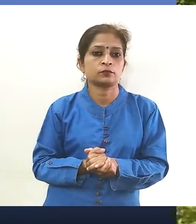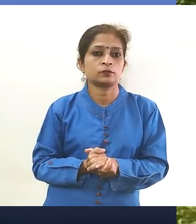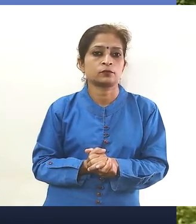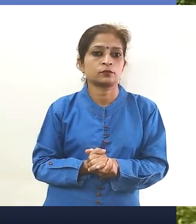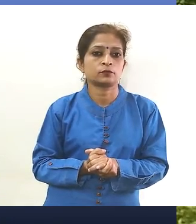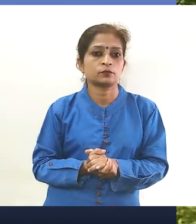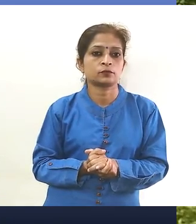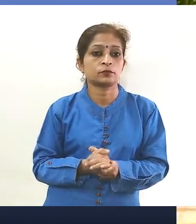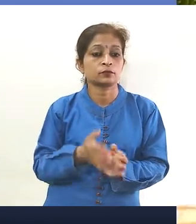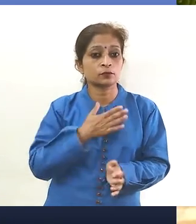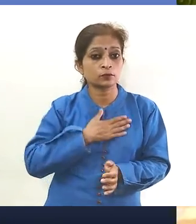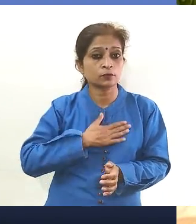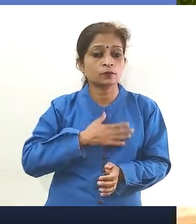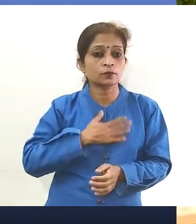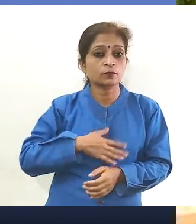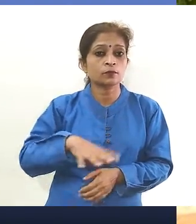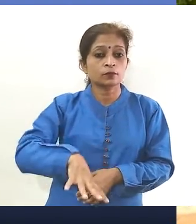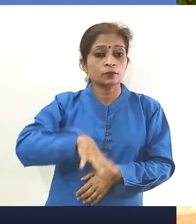श्वासों के नियंत्रण के साथ